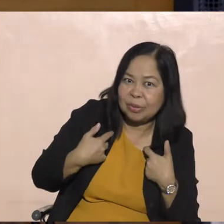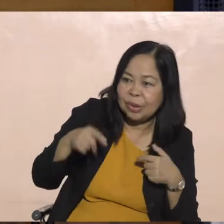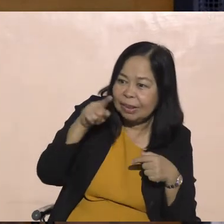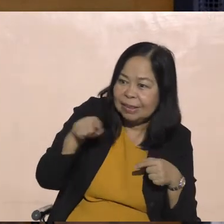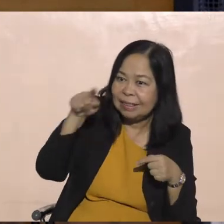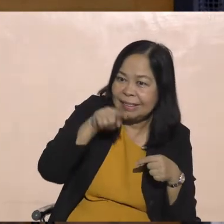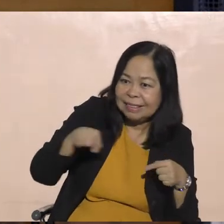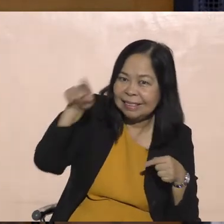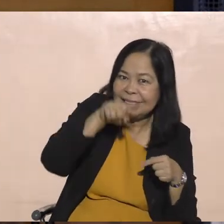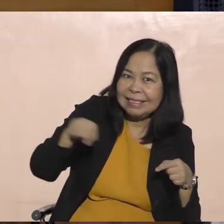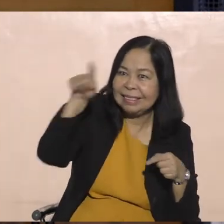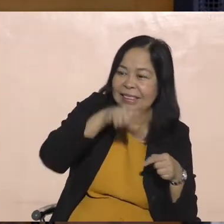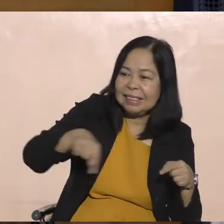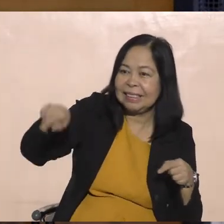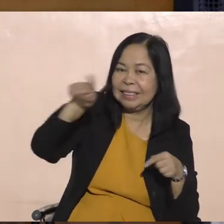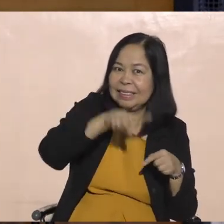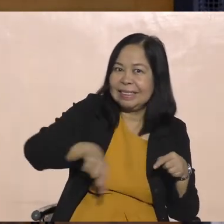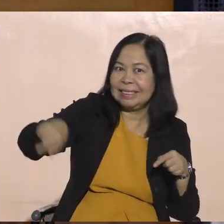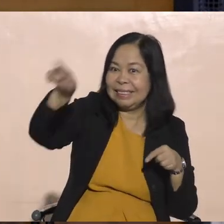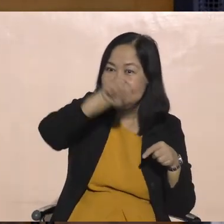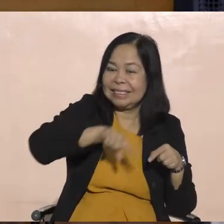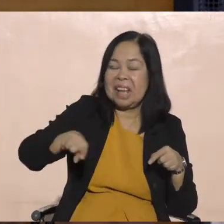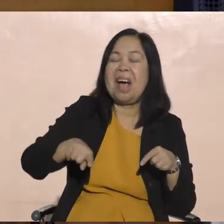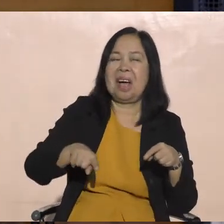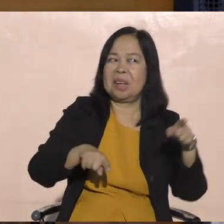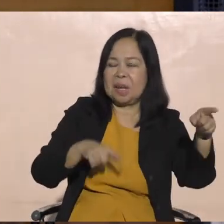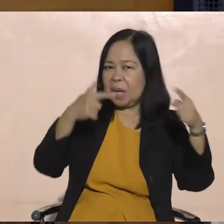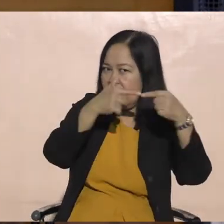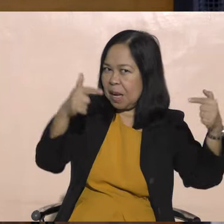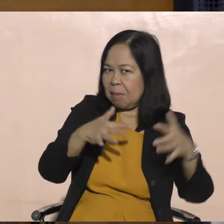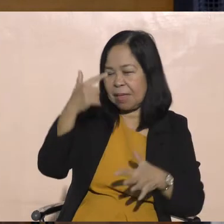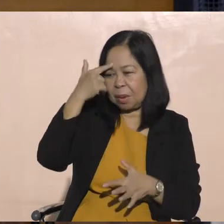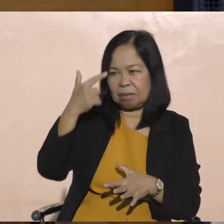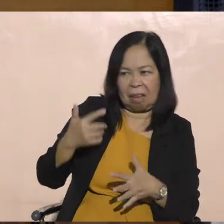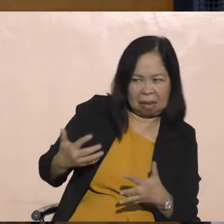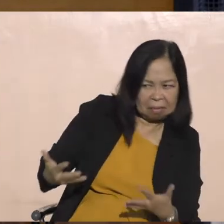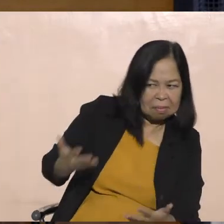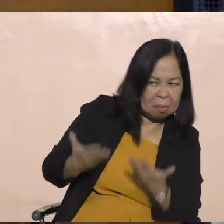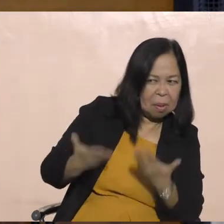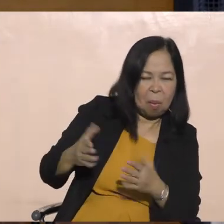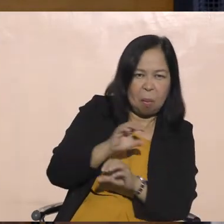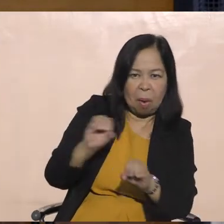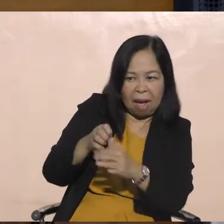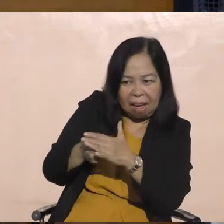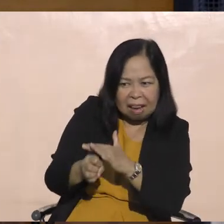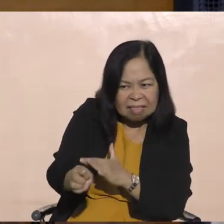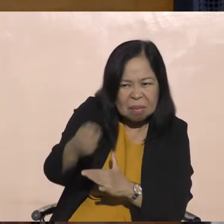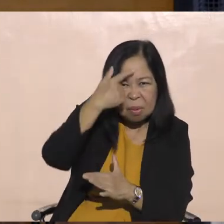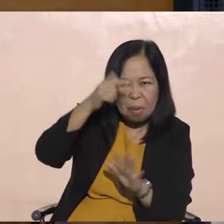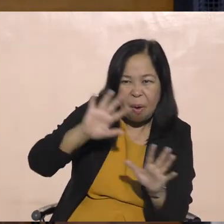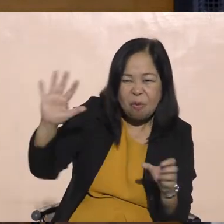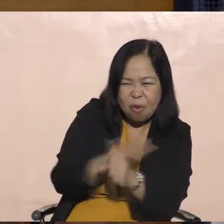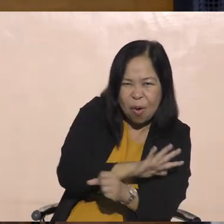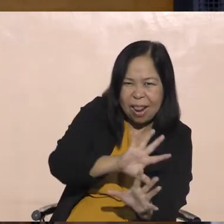no one had entered in it for quite a while. Abi siguro sa mga kaaway nga sundalo, mga